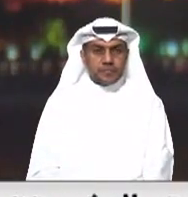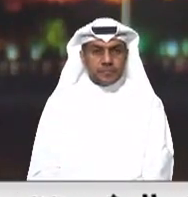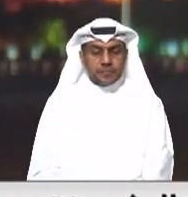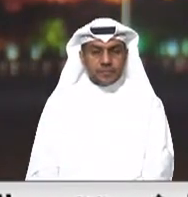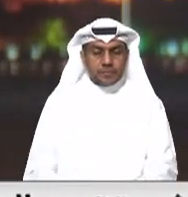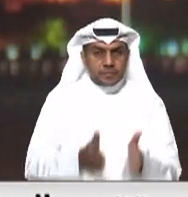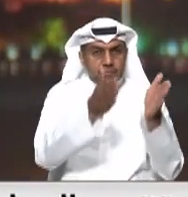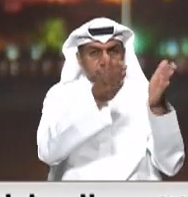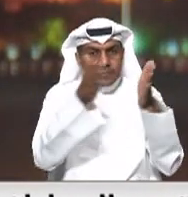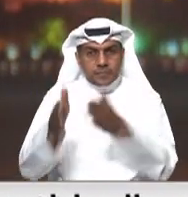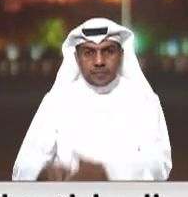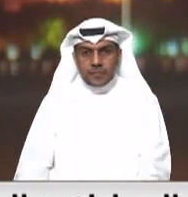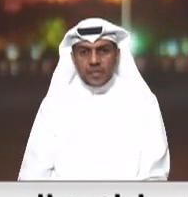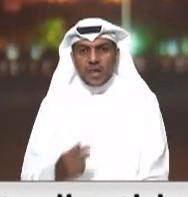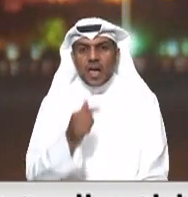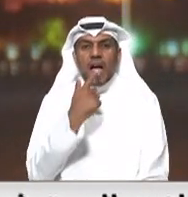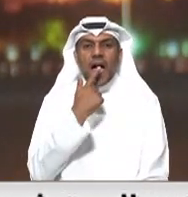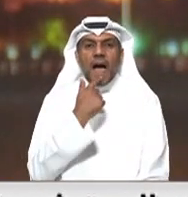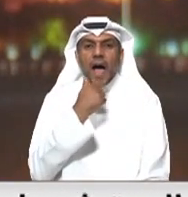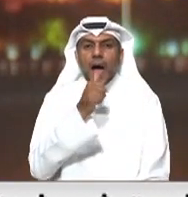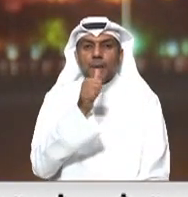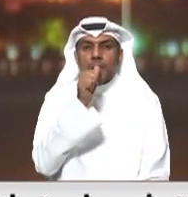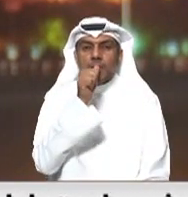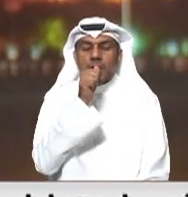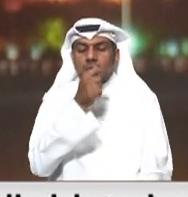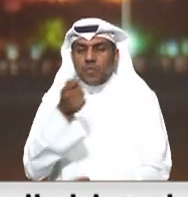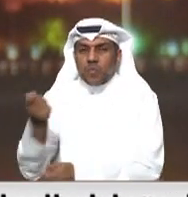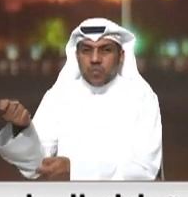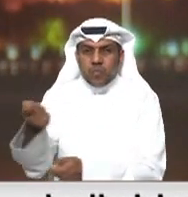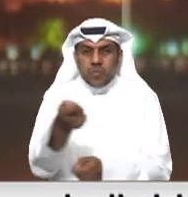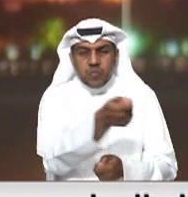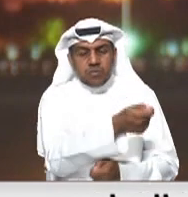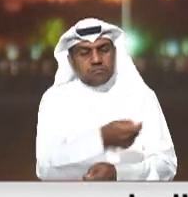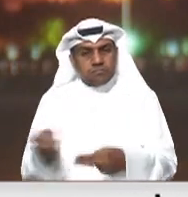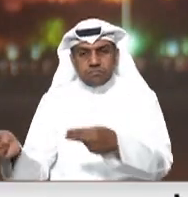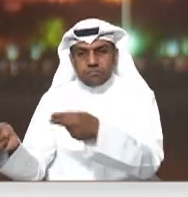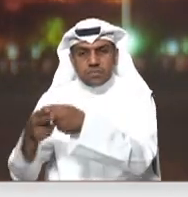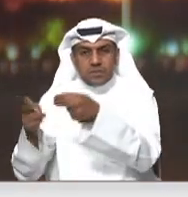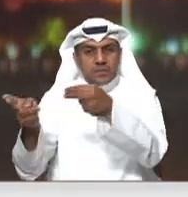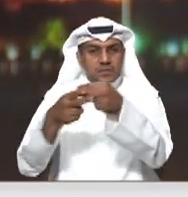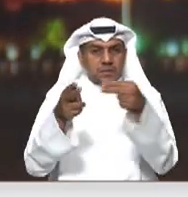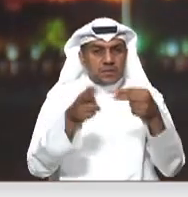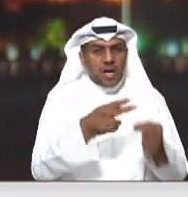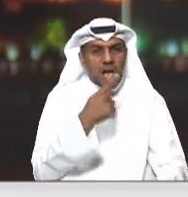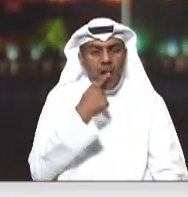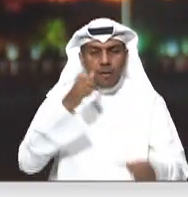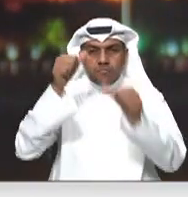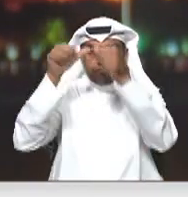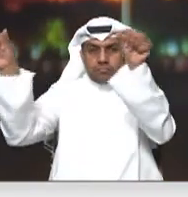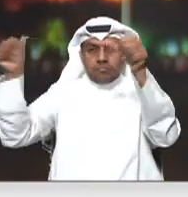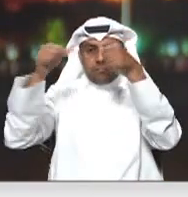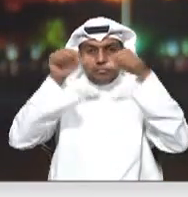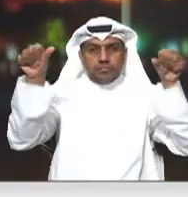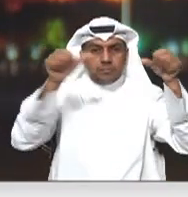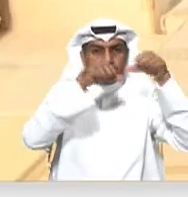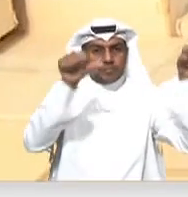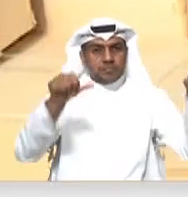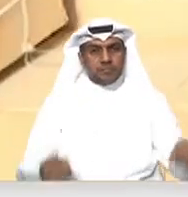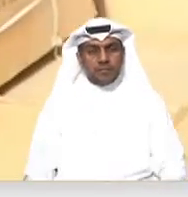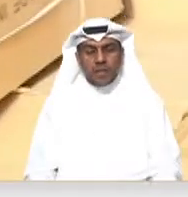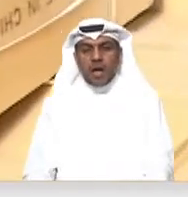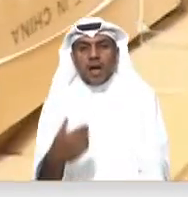نفذت قوه الاطفاء العام عمليه غلق اداري لعدد خمس منشات في محافظه العاصمه وذلك